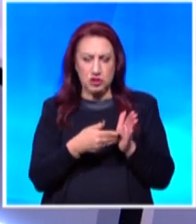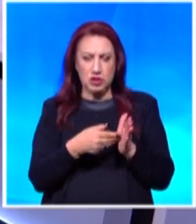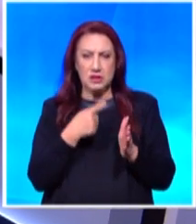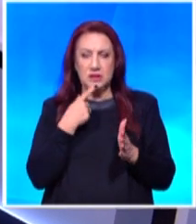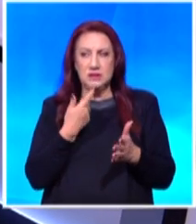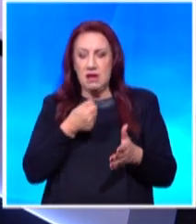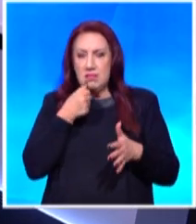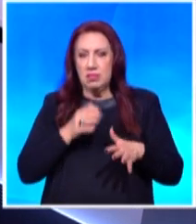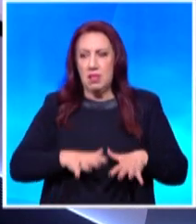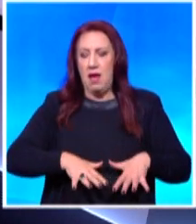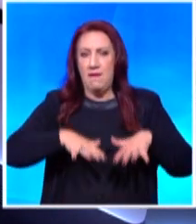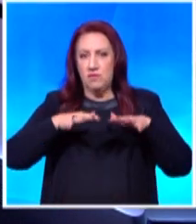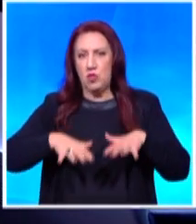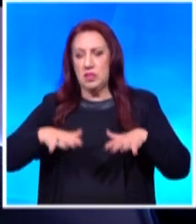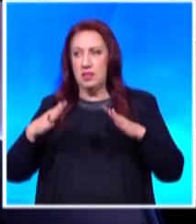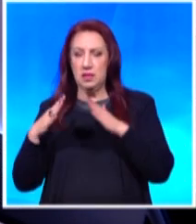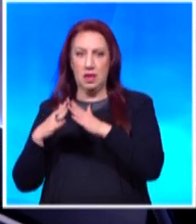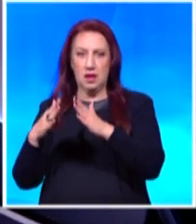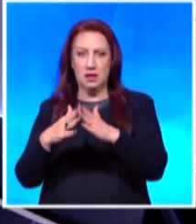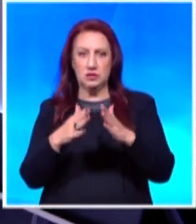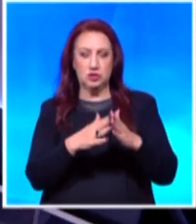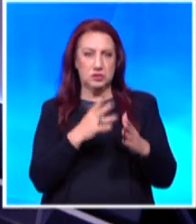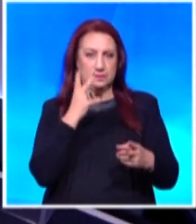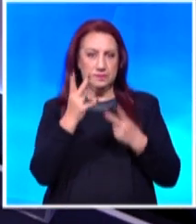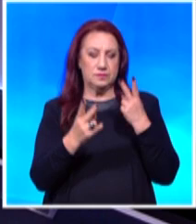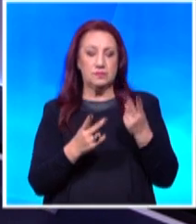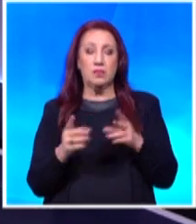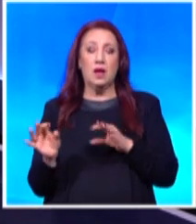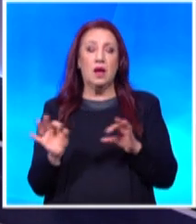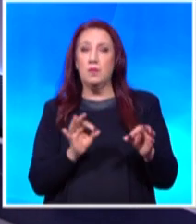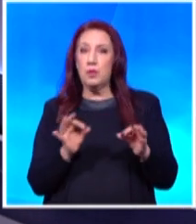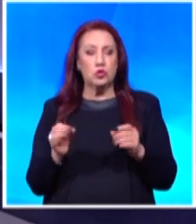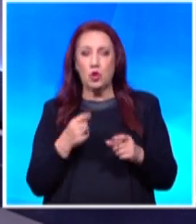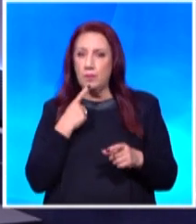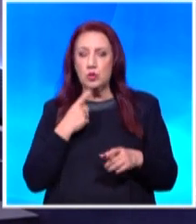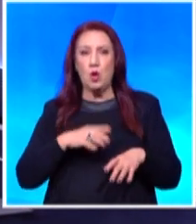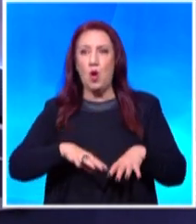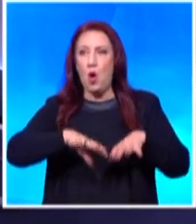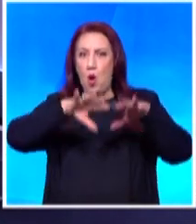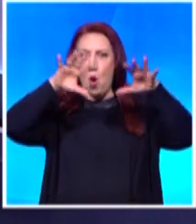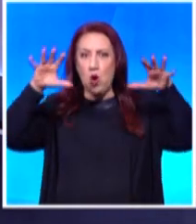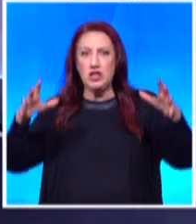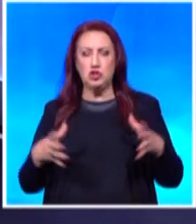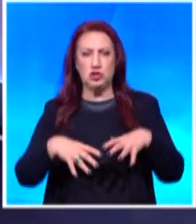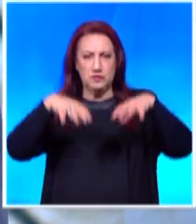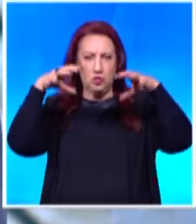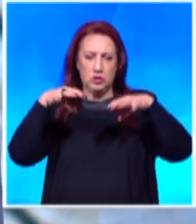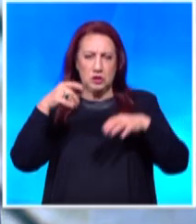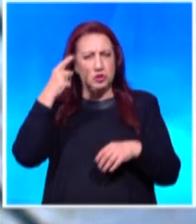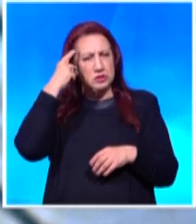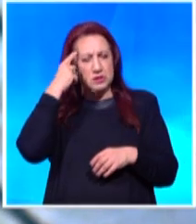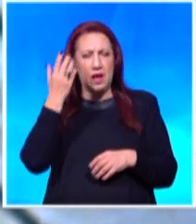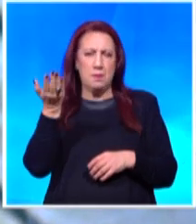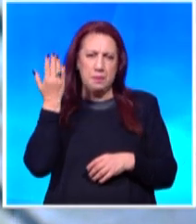тези трагедии, които наблюдавахме сега? Подобни количества дъжд са познати в историята от преди